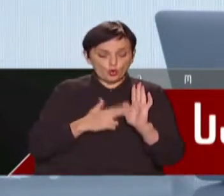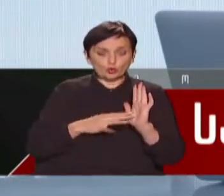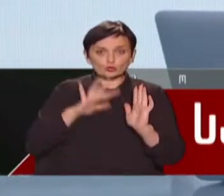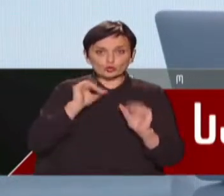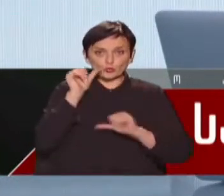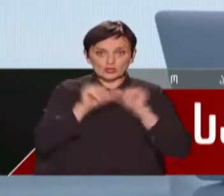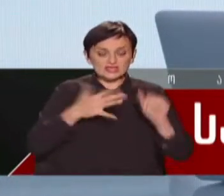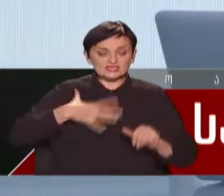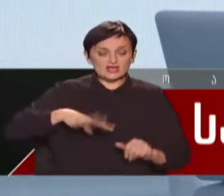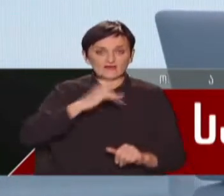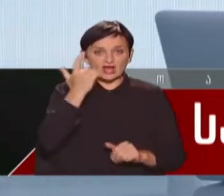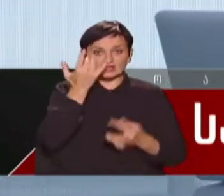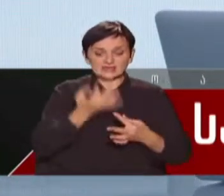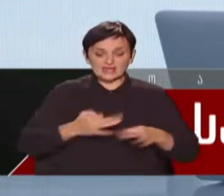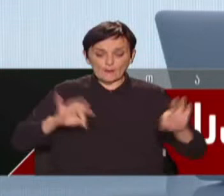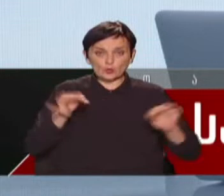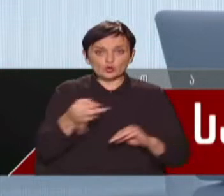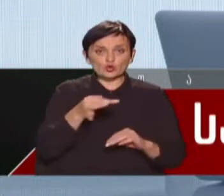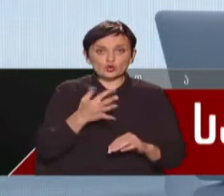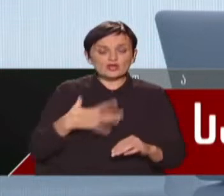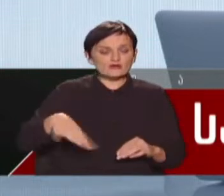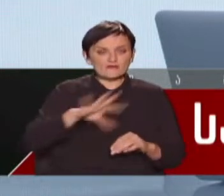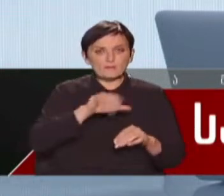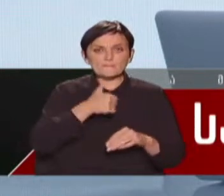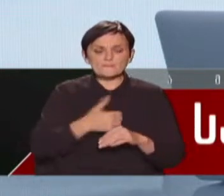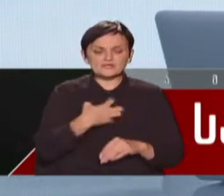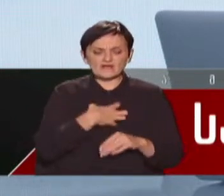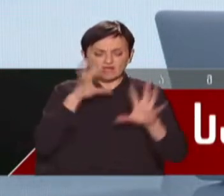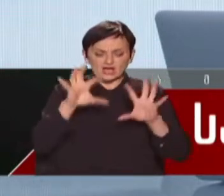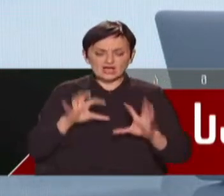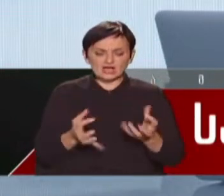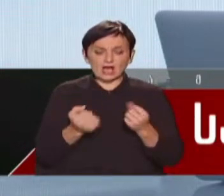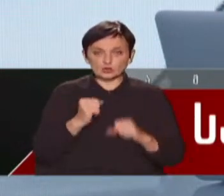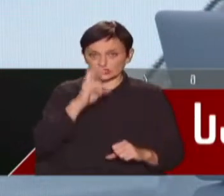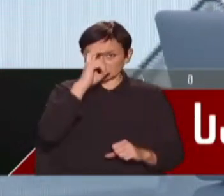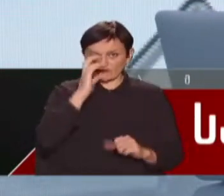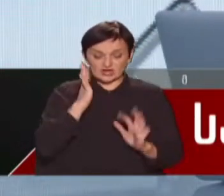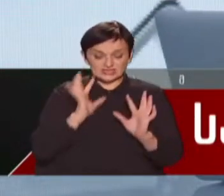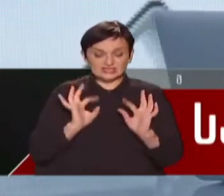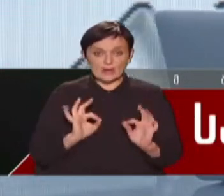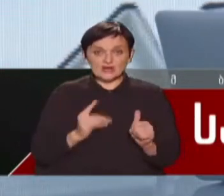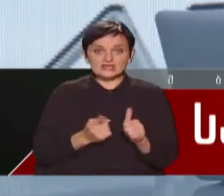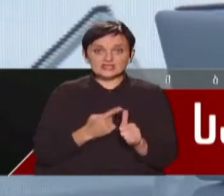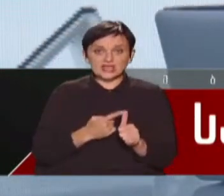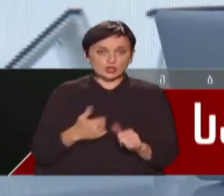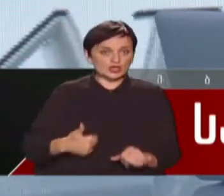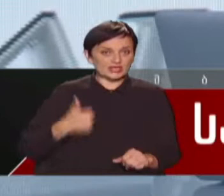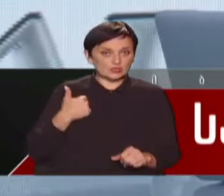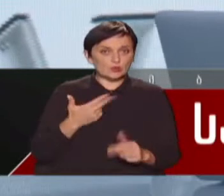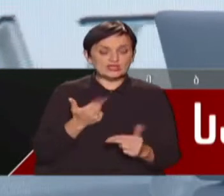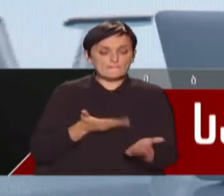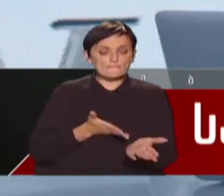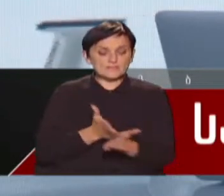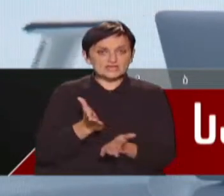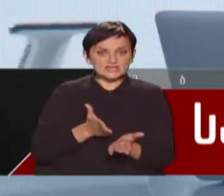საქართველოს დამოუკიდებელმა რესპუბლიკამ ქვეყნის მთავარი კანონი მიიღო, რომელმაც სახელმწიფოს სამართლებრივი სტატუსი, ღირებულებები და